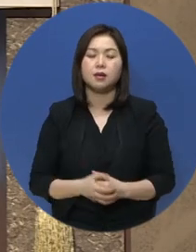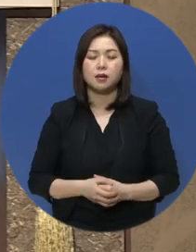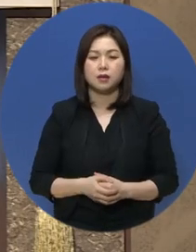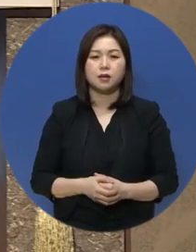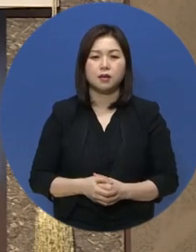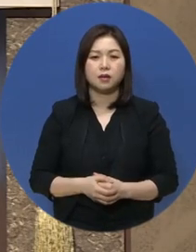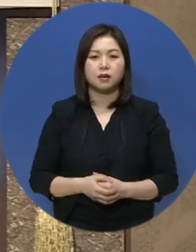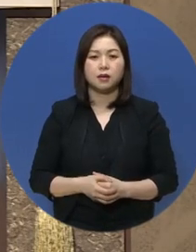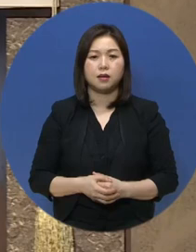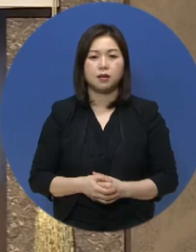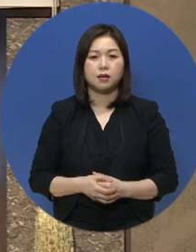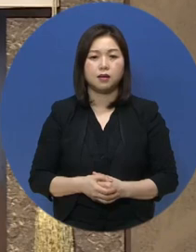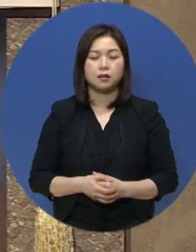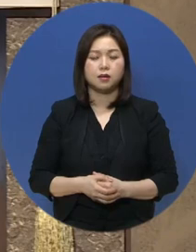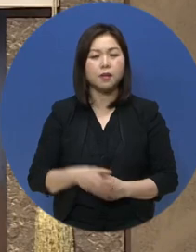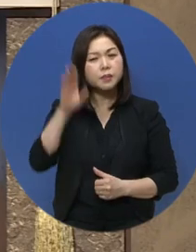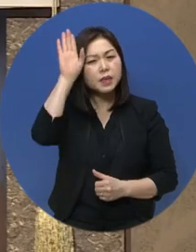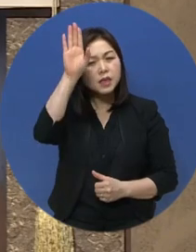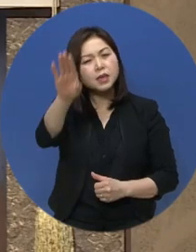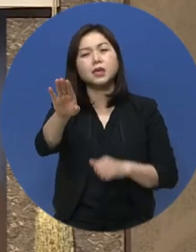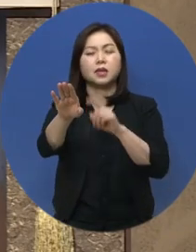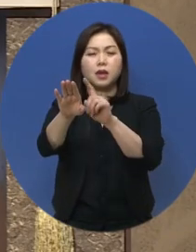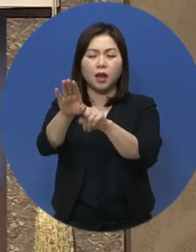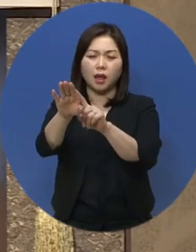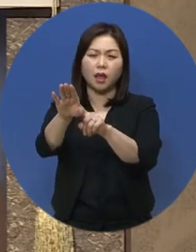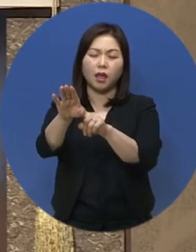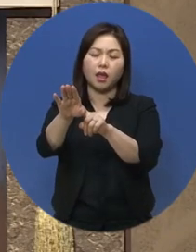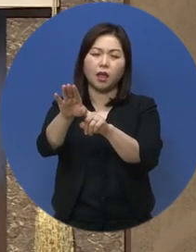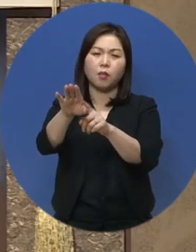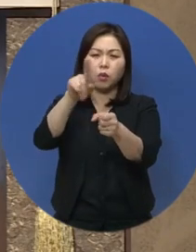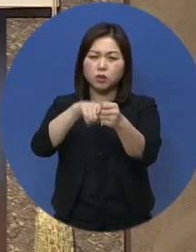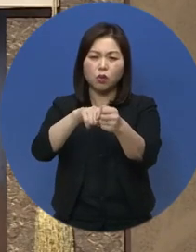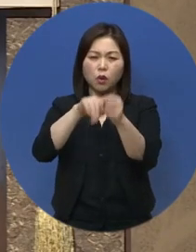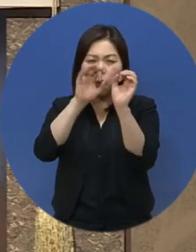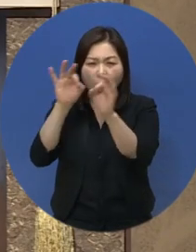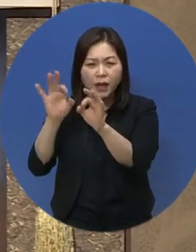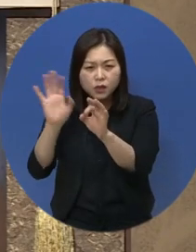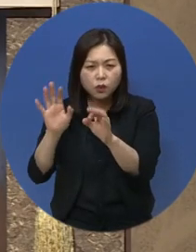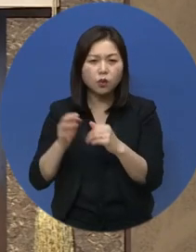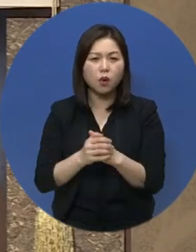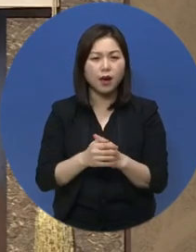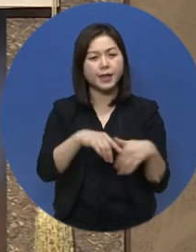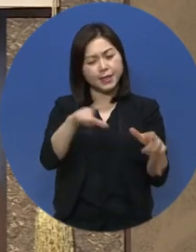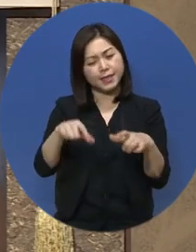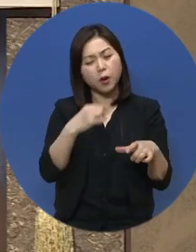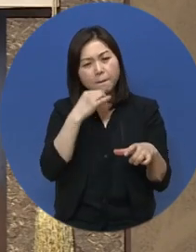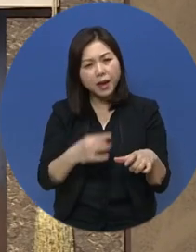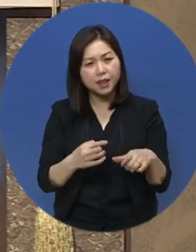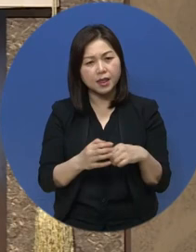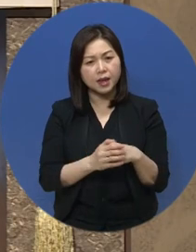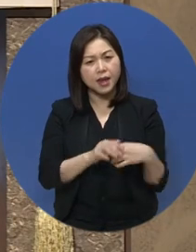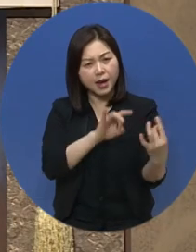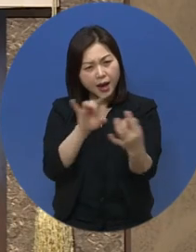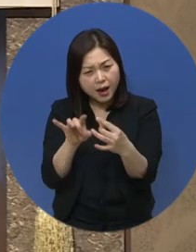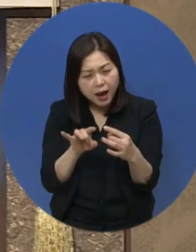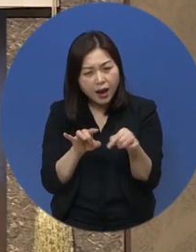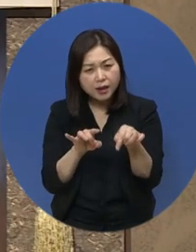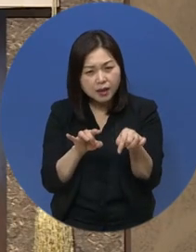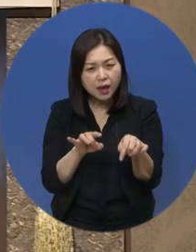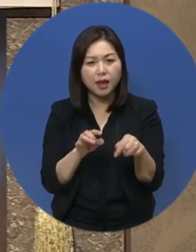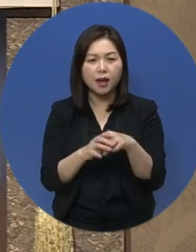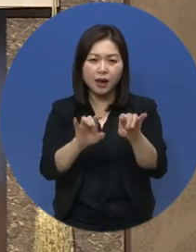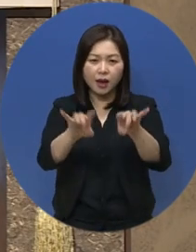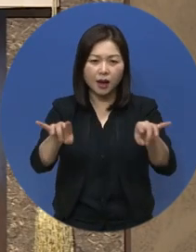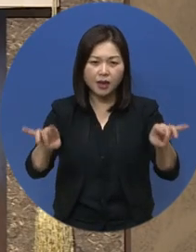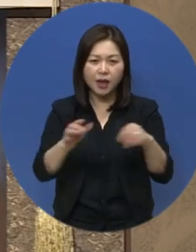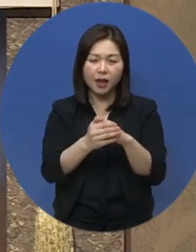돌봄 전체의 시각으로 거시적인 안목으로 돌봄을 보는 것이 아니라 네. 굉장히 지엽적이고 또 당사자 이해관계에 의해서 움직여나가는 과정들을 저희가